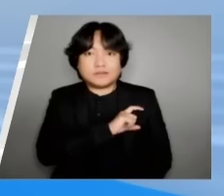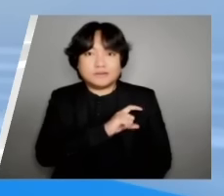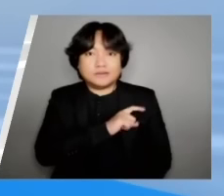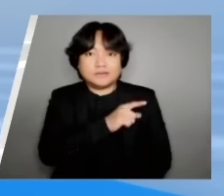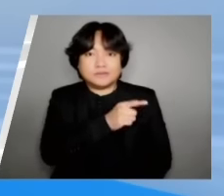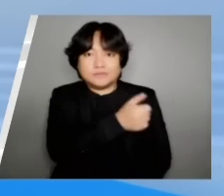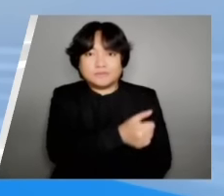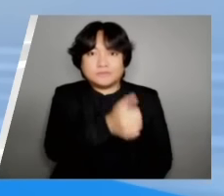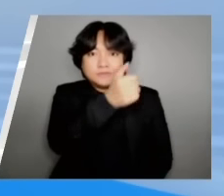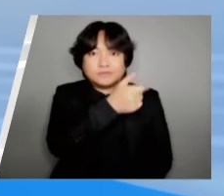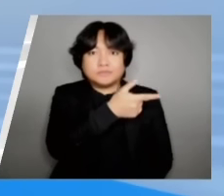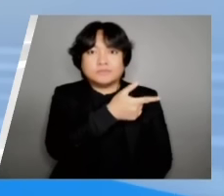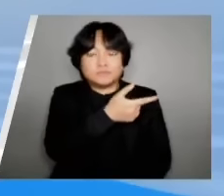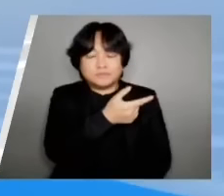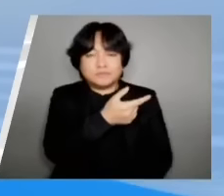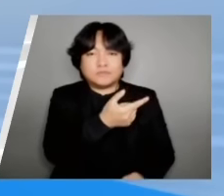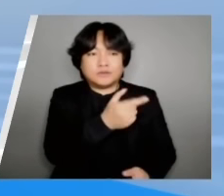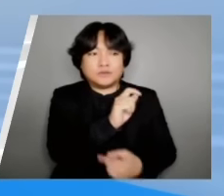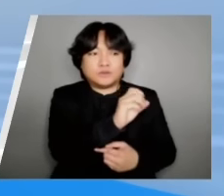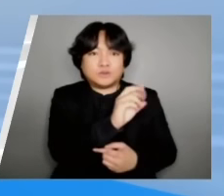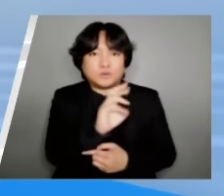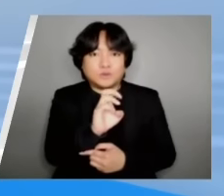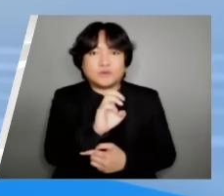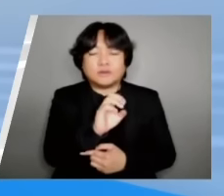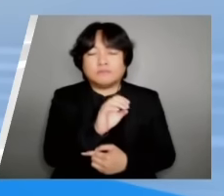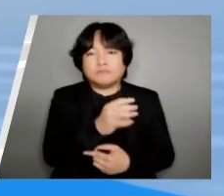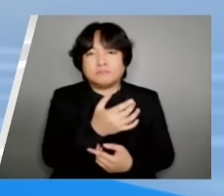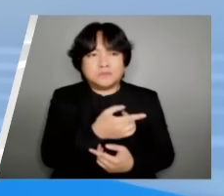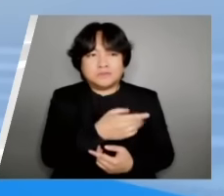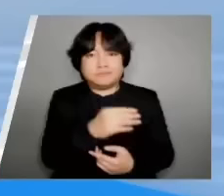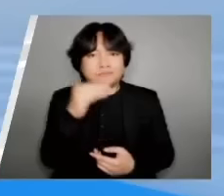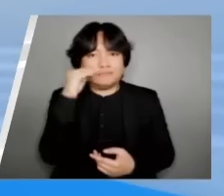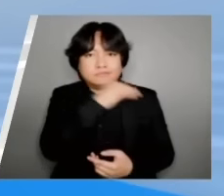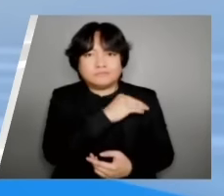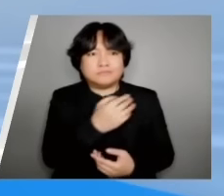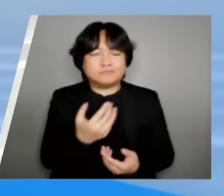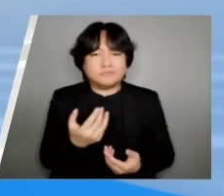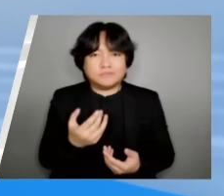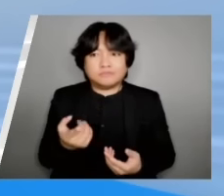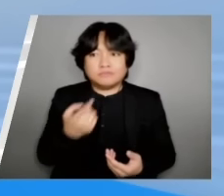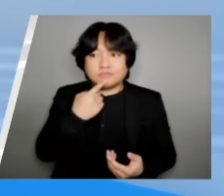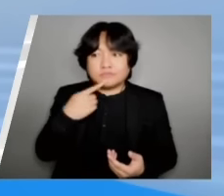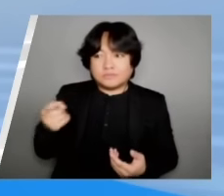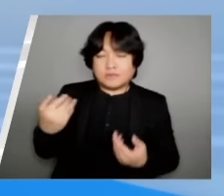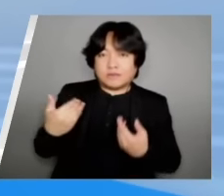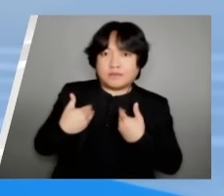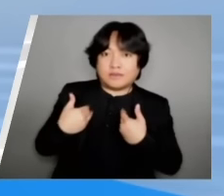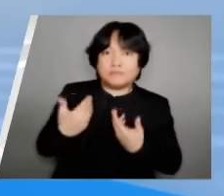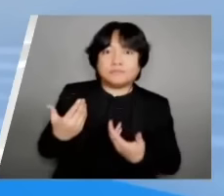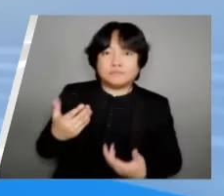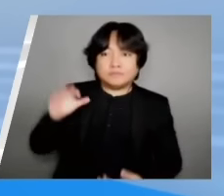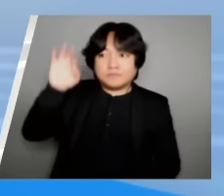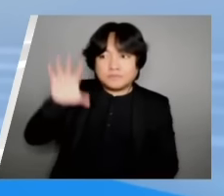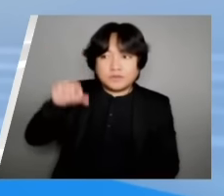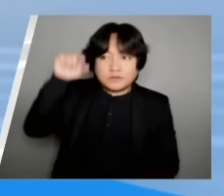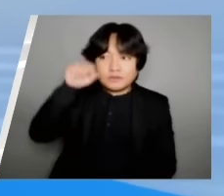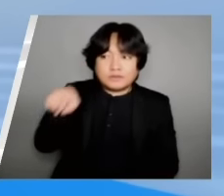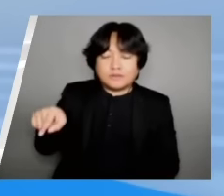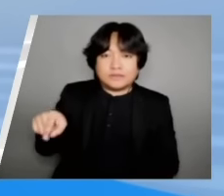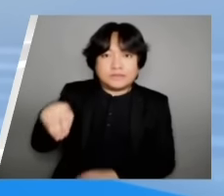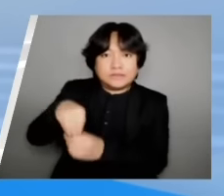Brigadier General Nicolas Torre III, na palakad-lakad lang si Pastor Apollo Kibuloy sa kanilang compound. Ang kay Torion,